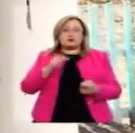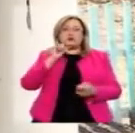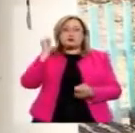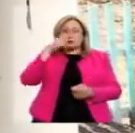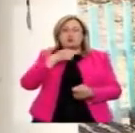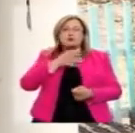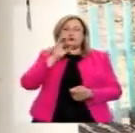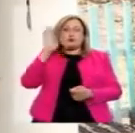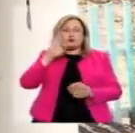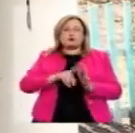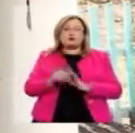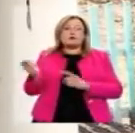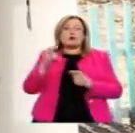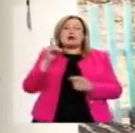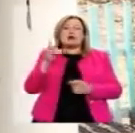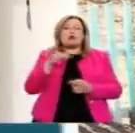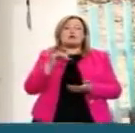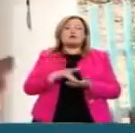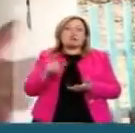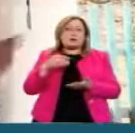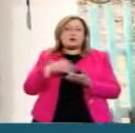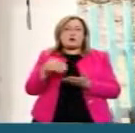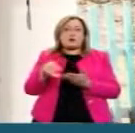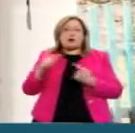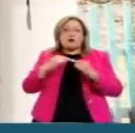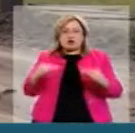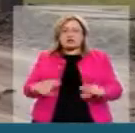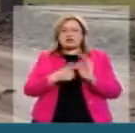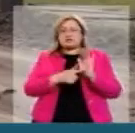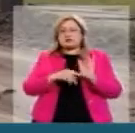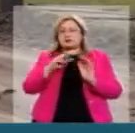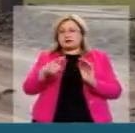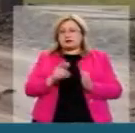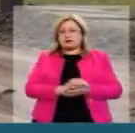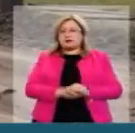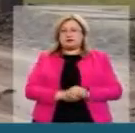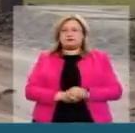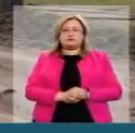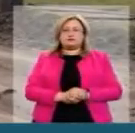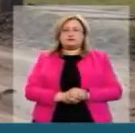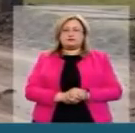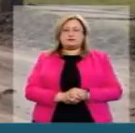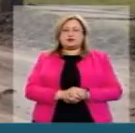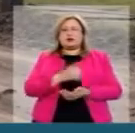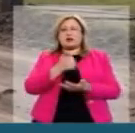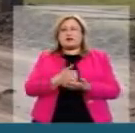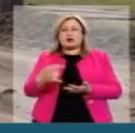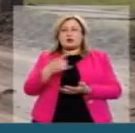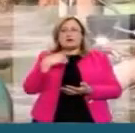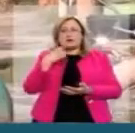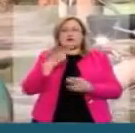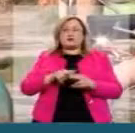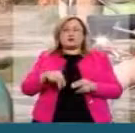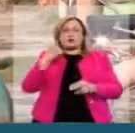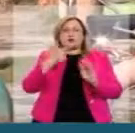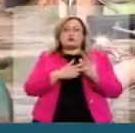аудан орталығынан әкелетін болды. Бір флягын 70 теңгеден сатып аламыз. Аудан басшылары биыл 8 ауылға су беру пункті орнатылады